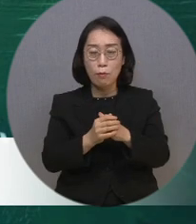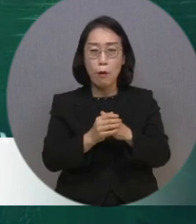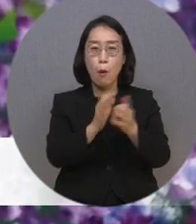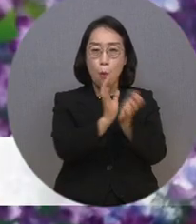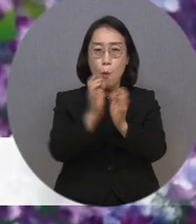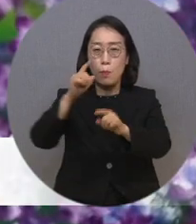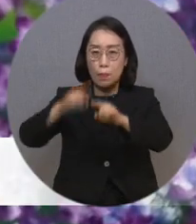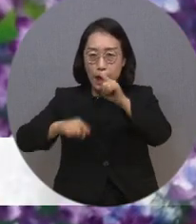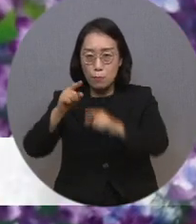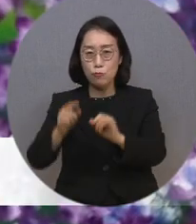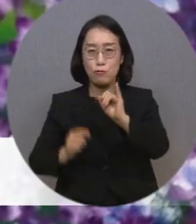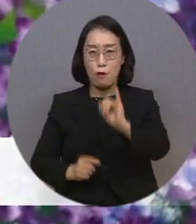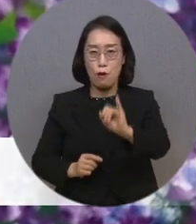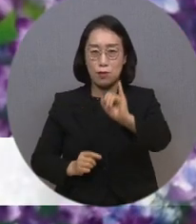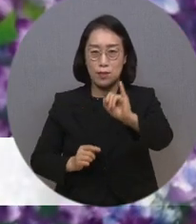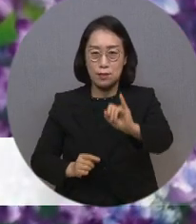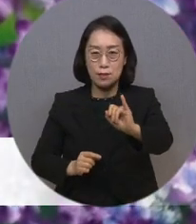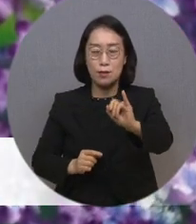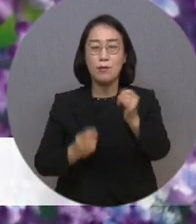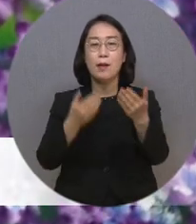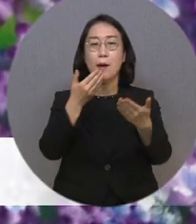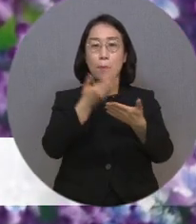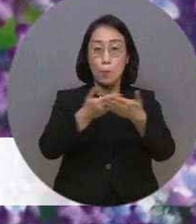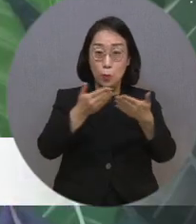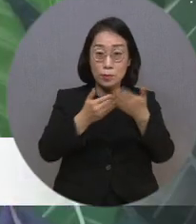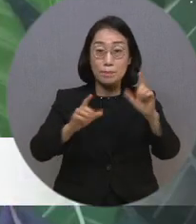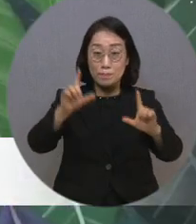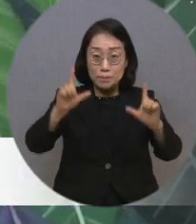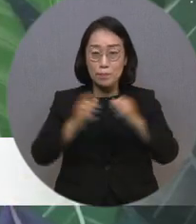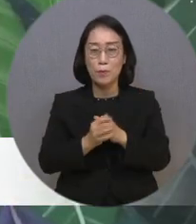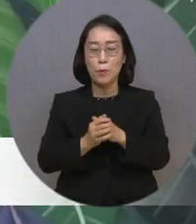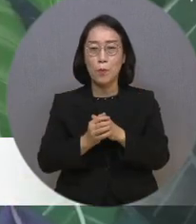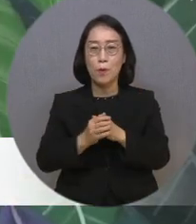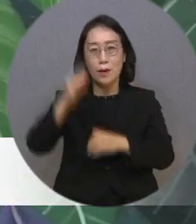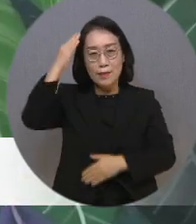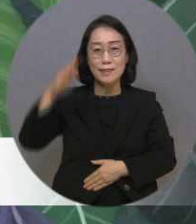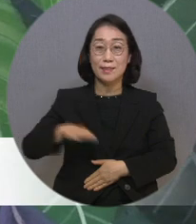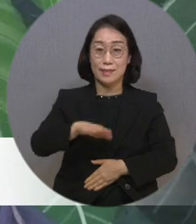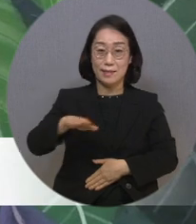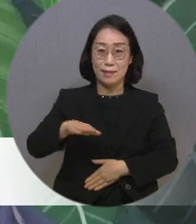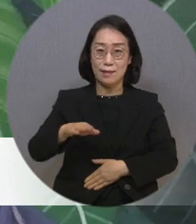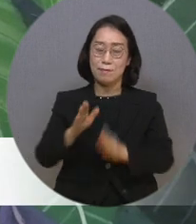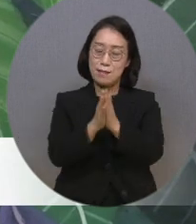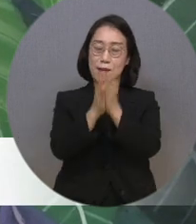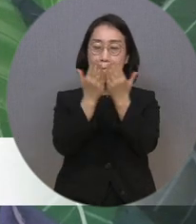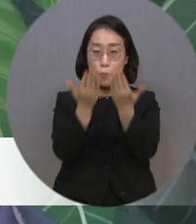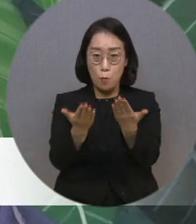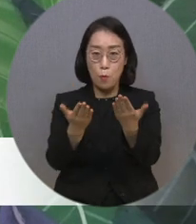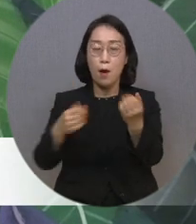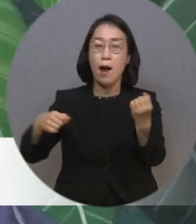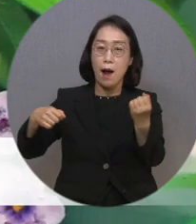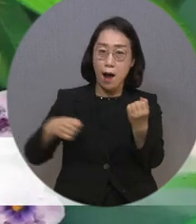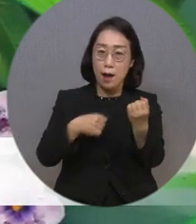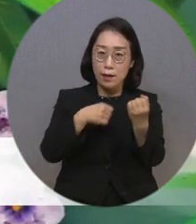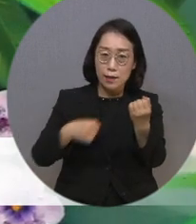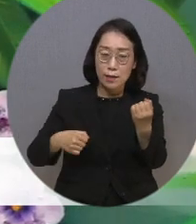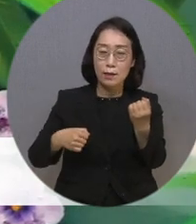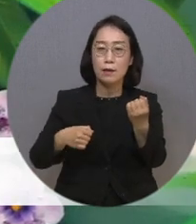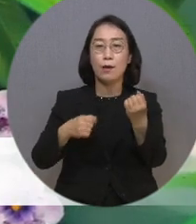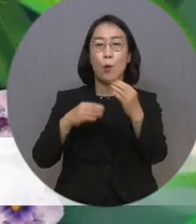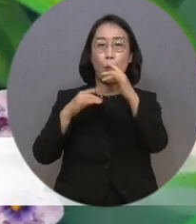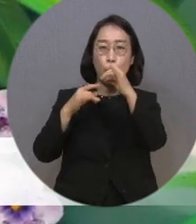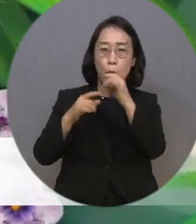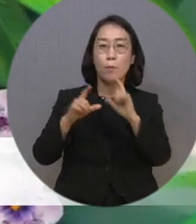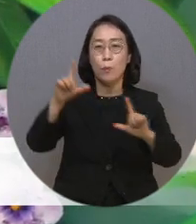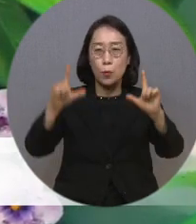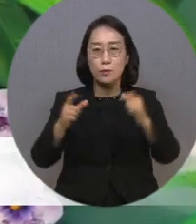안에 여인이 거닐며 풍경에 취해 있거나 꽃그늘에 앉아 책을 보고 악기를 연주하는 모습 등